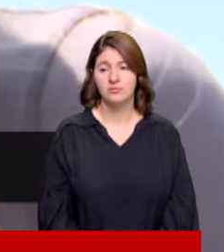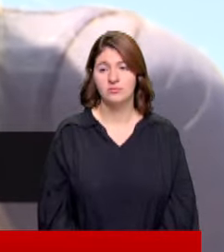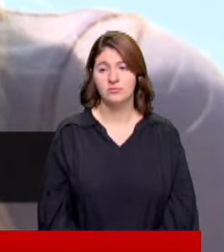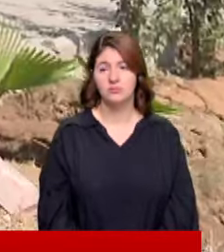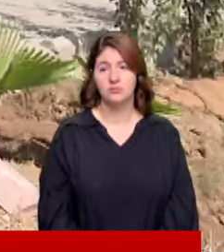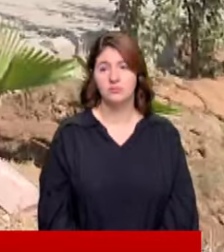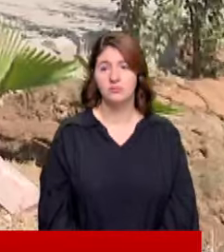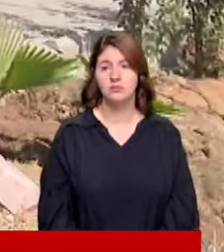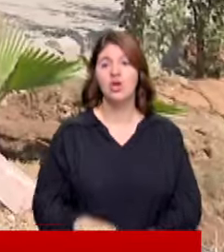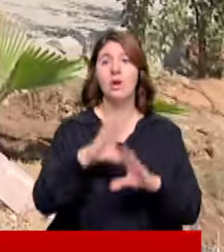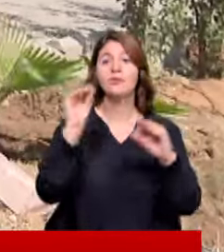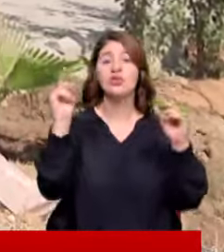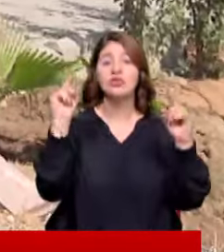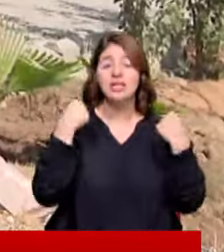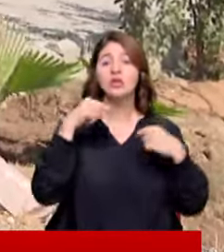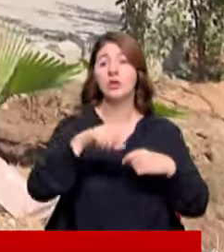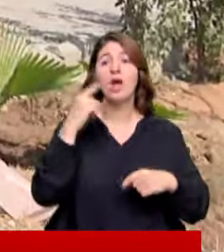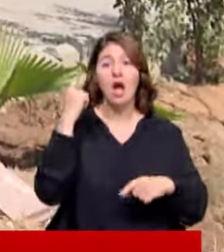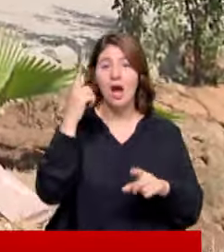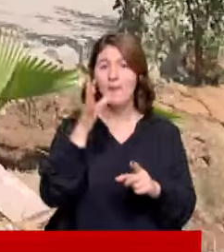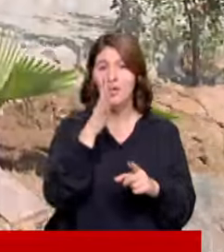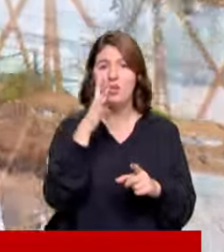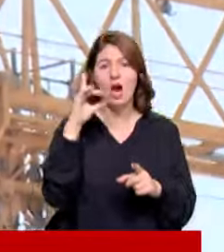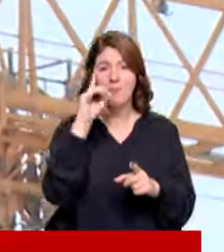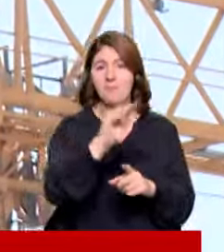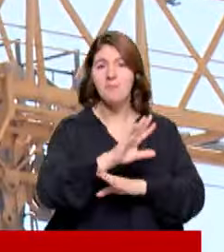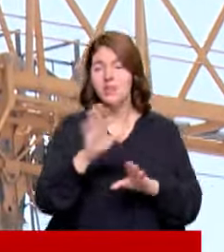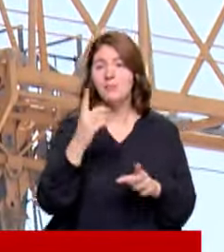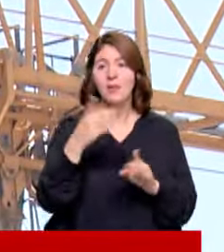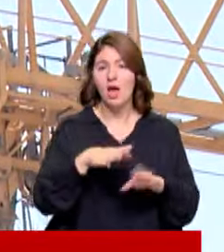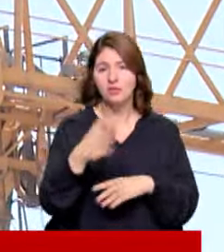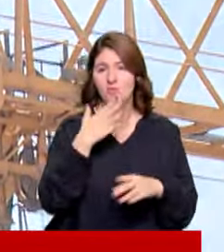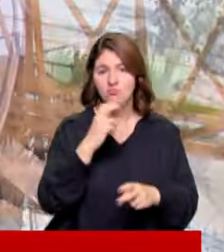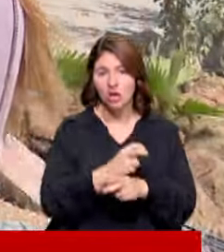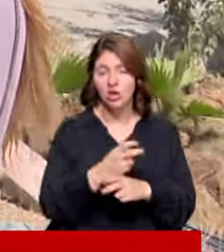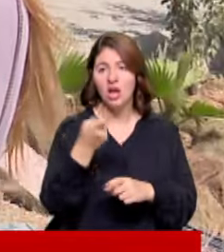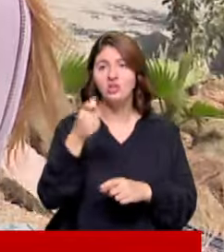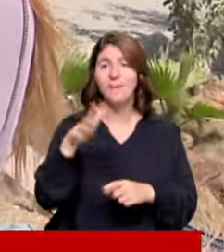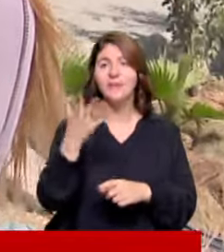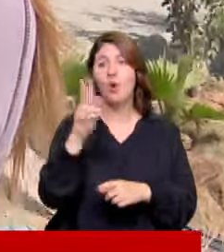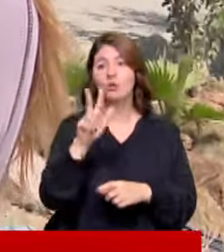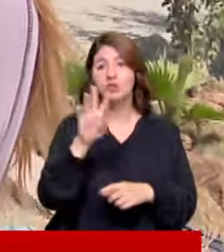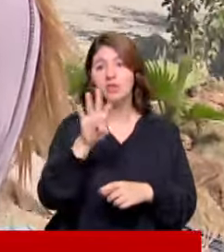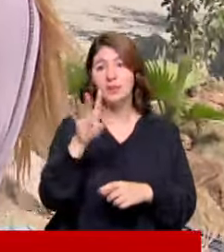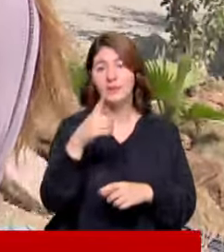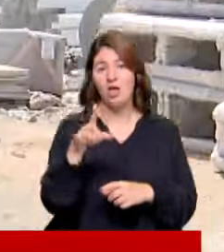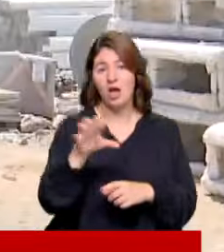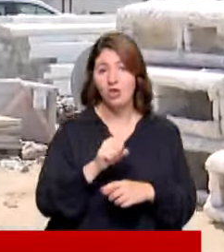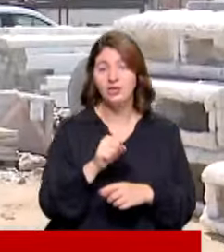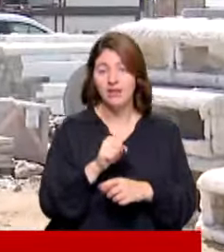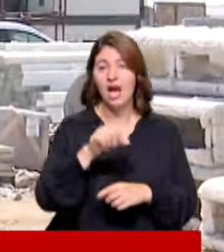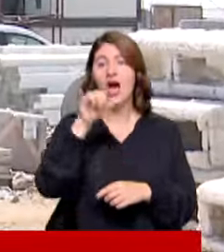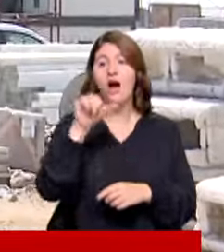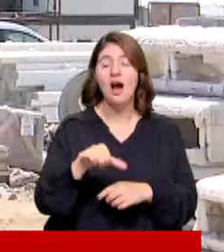aşağısını inmeyeceğiz. Bütün yetkililerin de şu anda haberleri var. Ama daha bir adım yok yani. İşçiler mesela 30-40 bin alıyorlarsa,